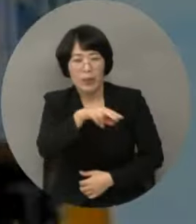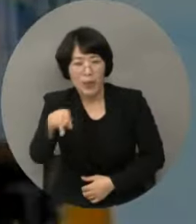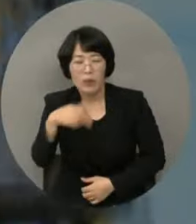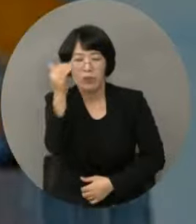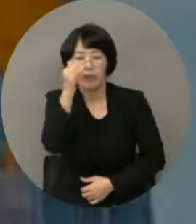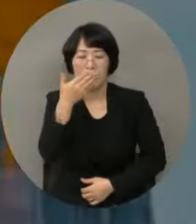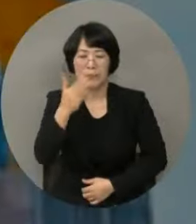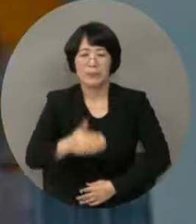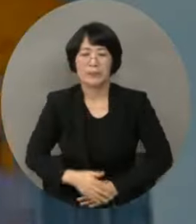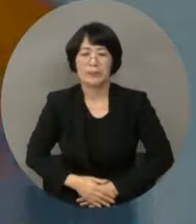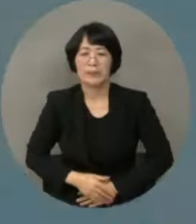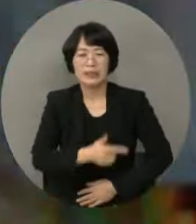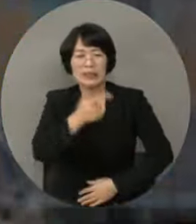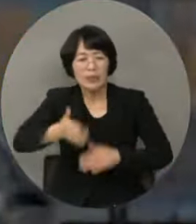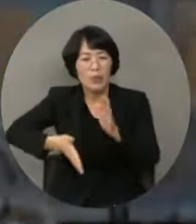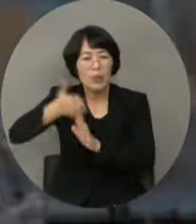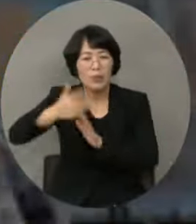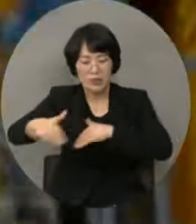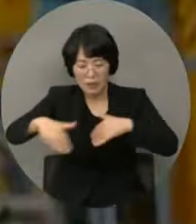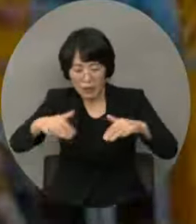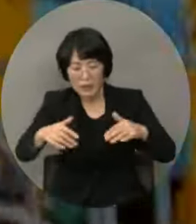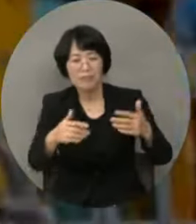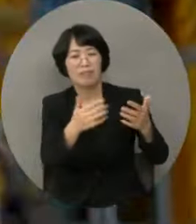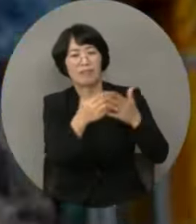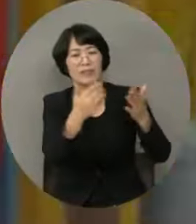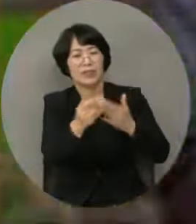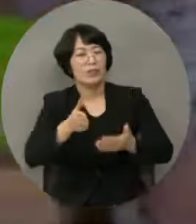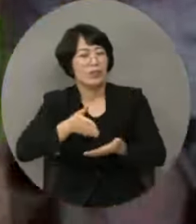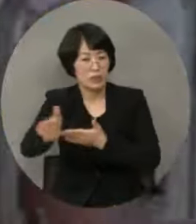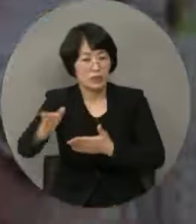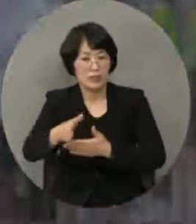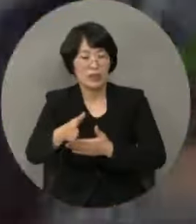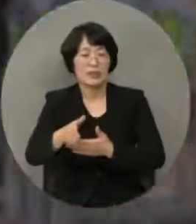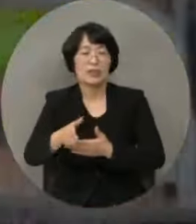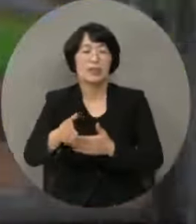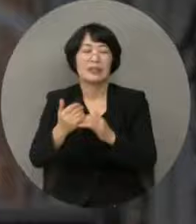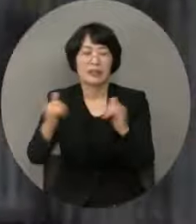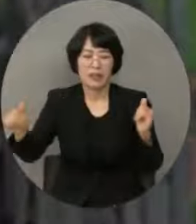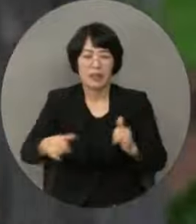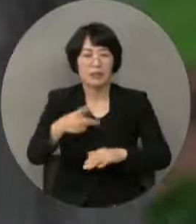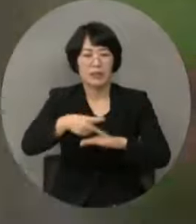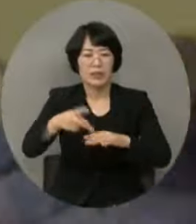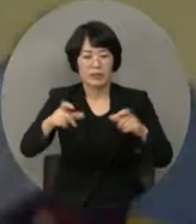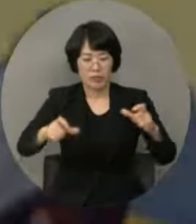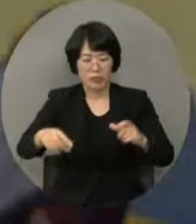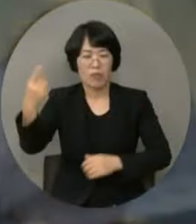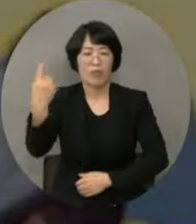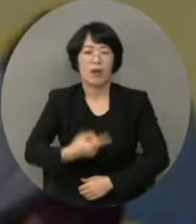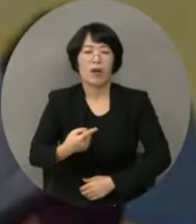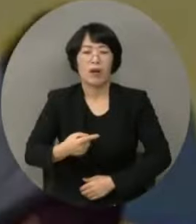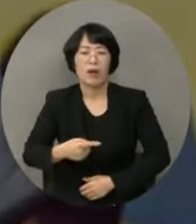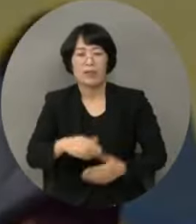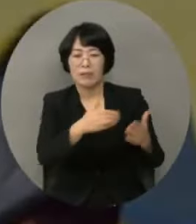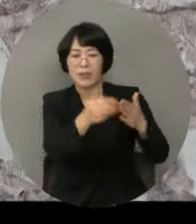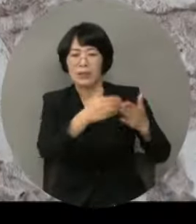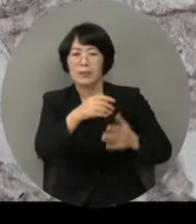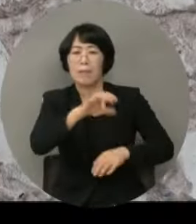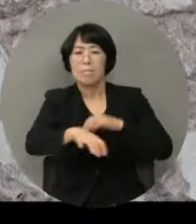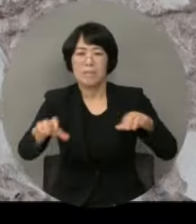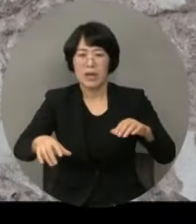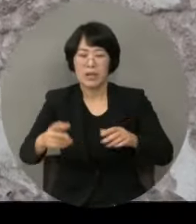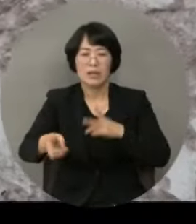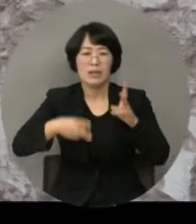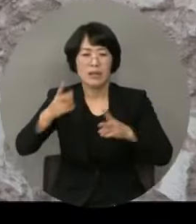같습니다 대도시에서 길거리 예술을 피티 들 한섬에서 위대한 낙서 마을이라는